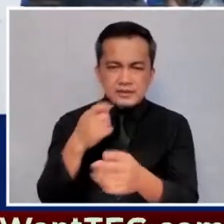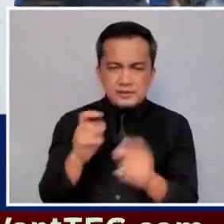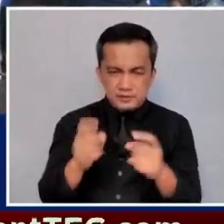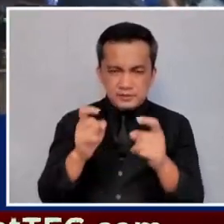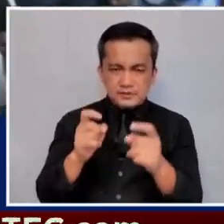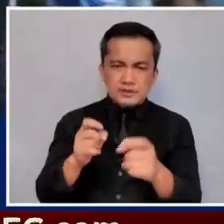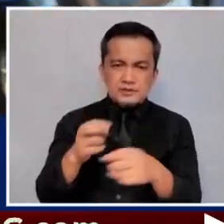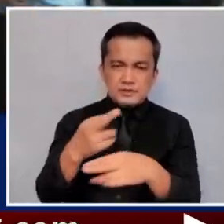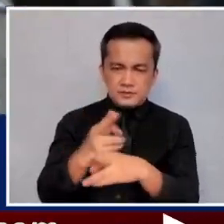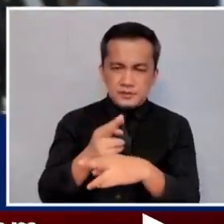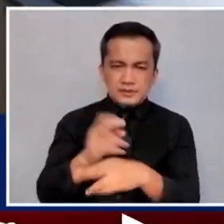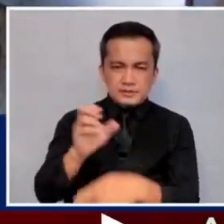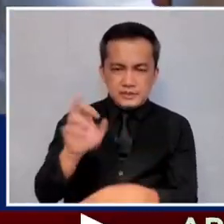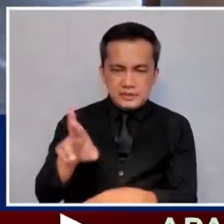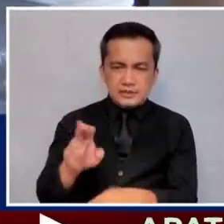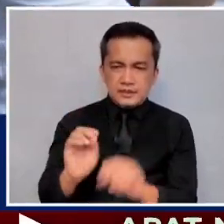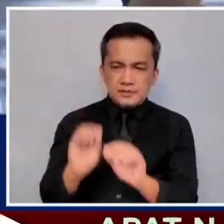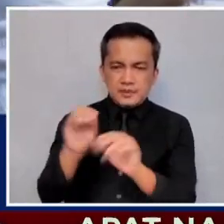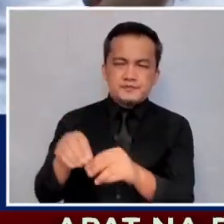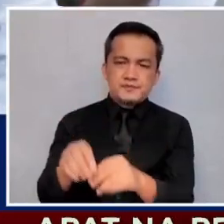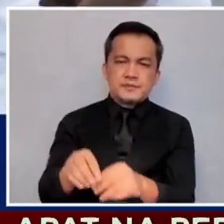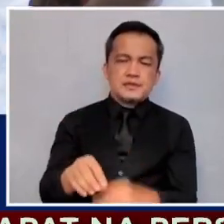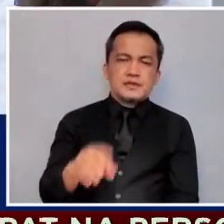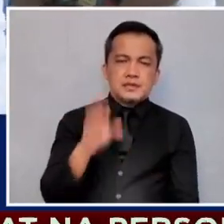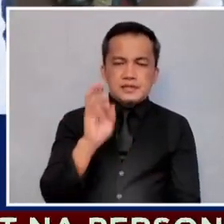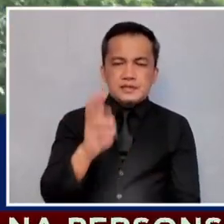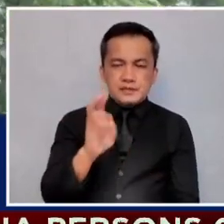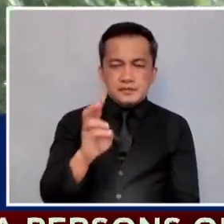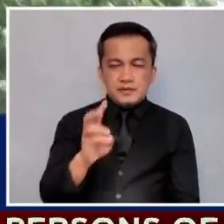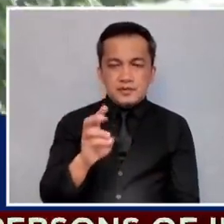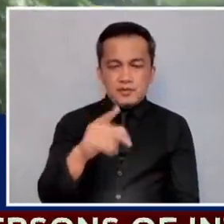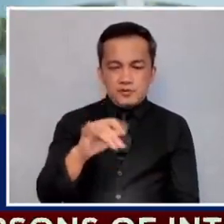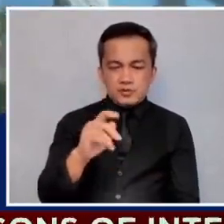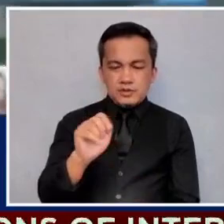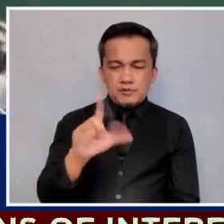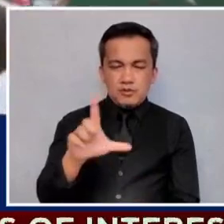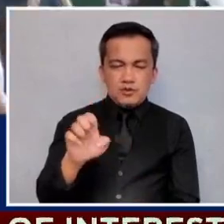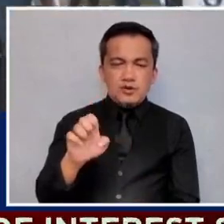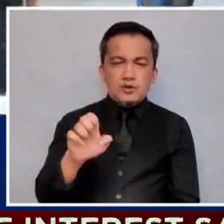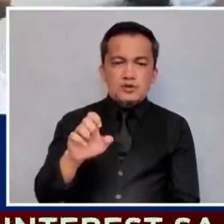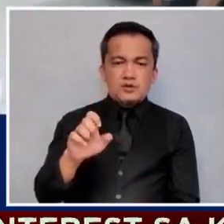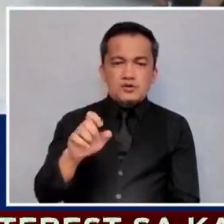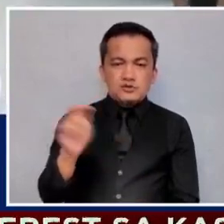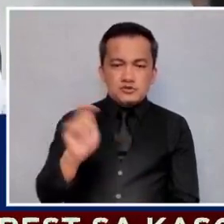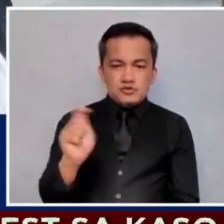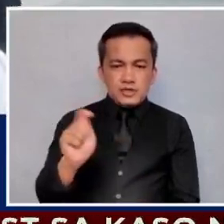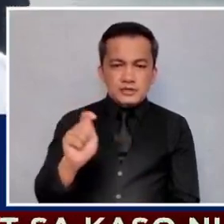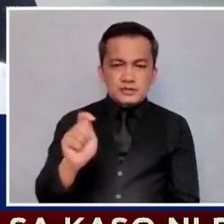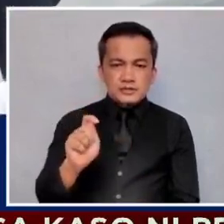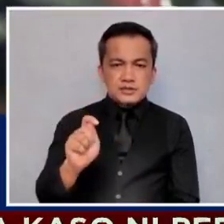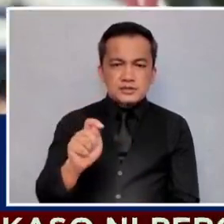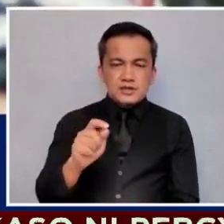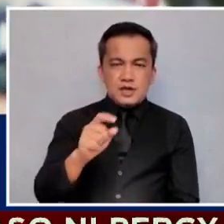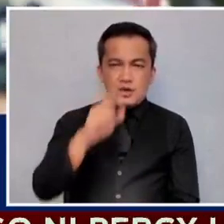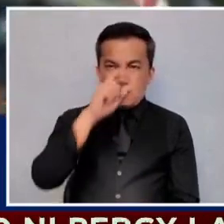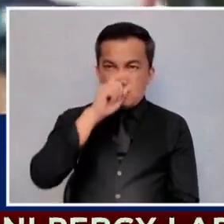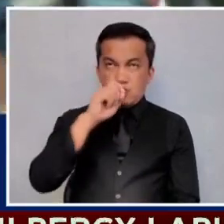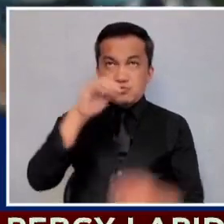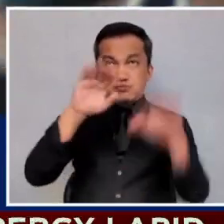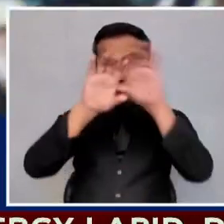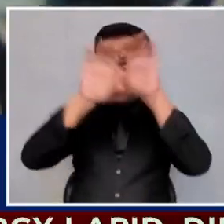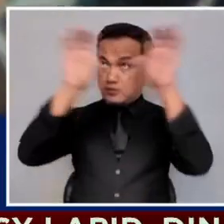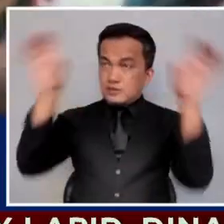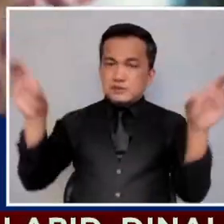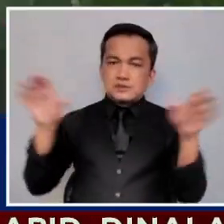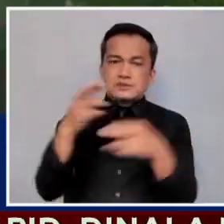CR. Magpapalagay din ng 60 portable toilet sa panahon ng undas, pati ang lumang arko ipinaayos na rin. Ipinabaklas